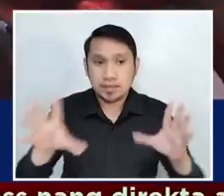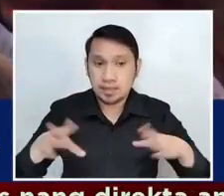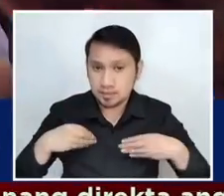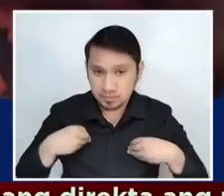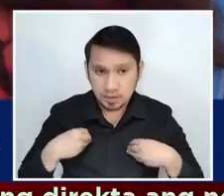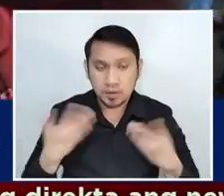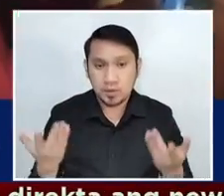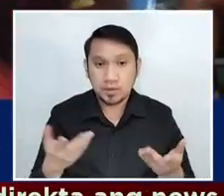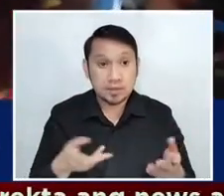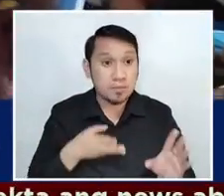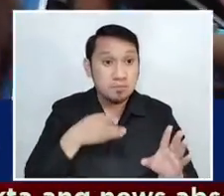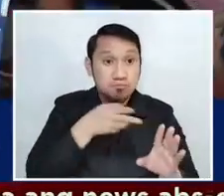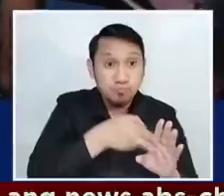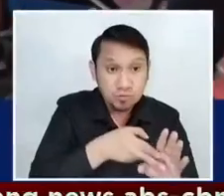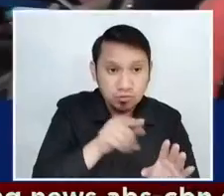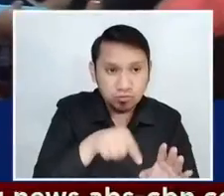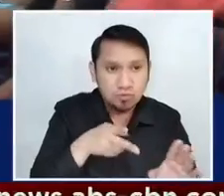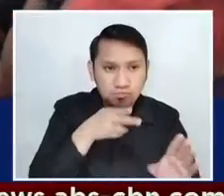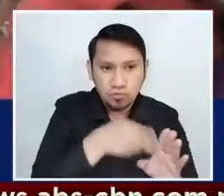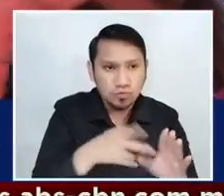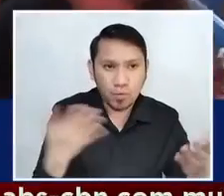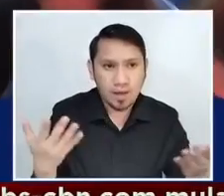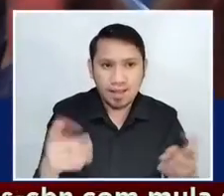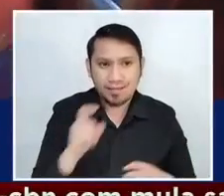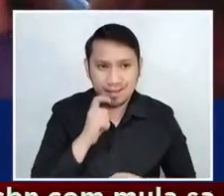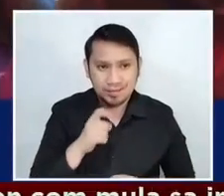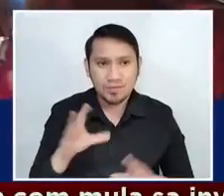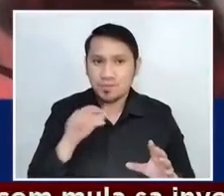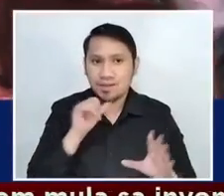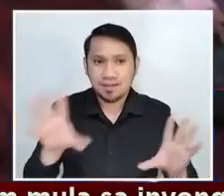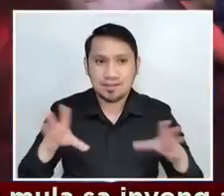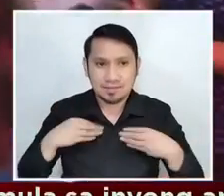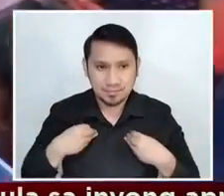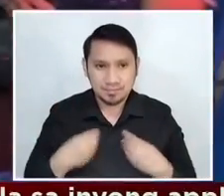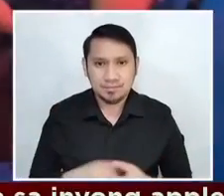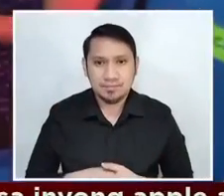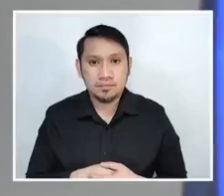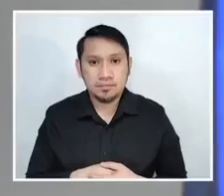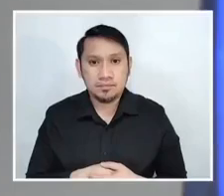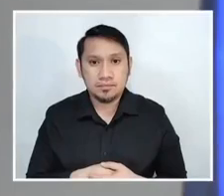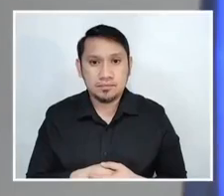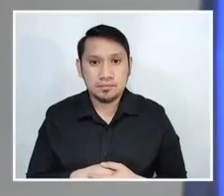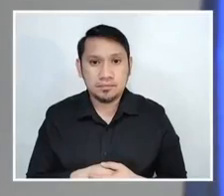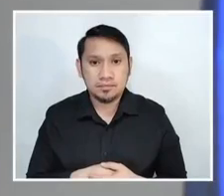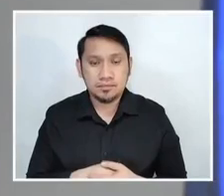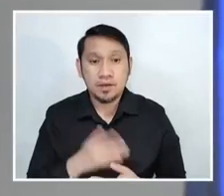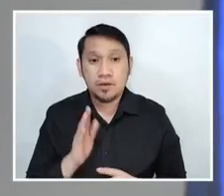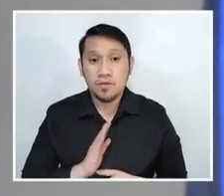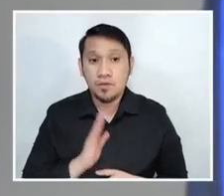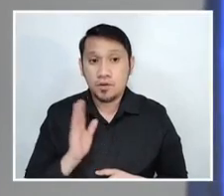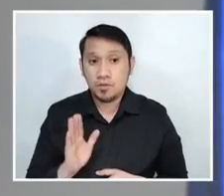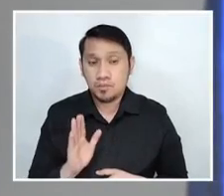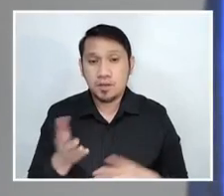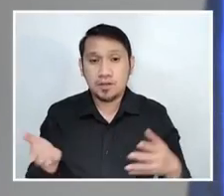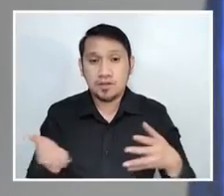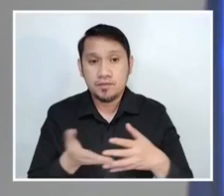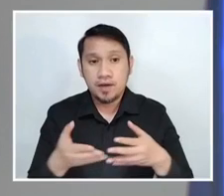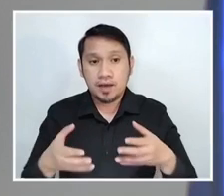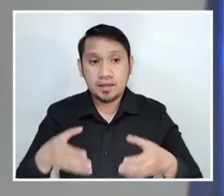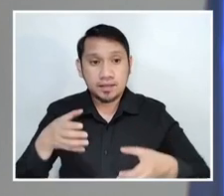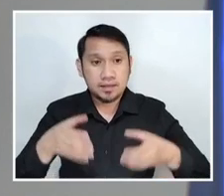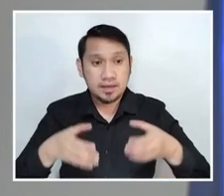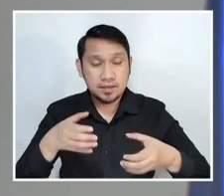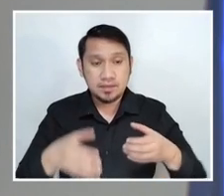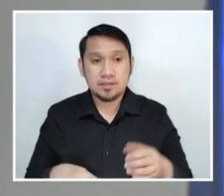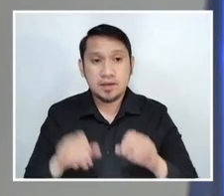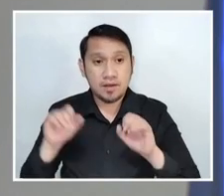mga walk-in. Jervis Manahan, ABS-CBN News. Formal nang sinampahan ng reklamo ang limang vloggers